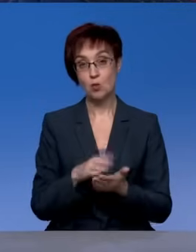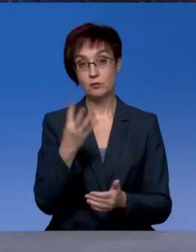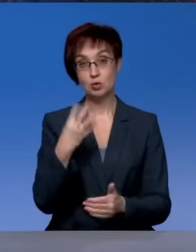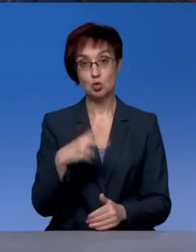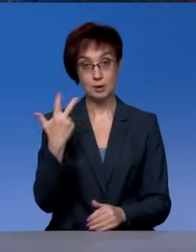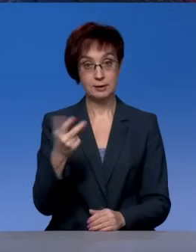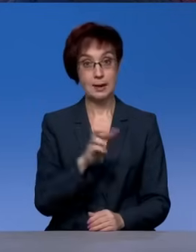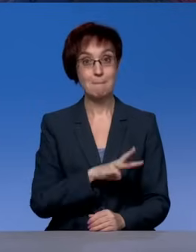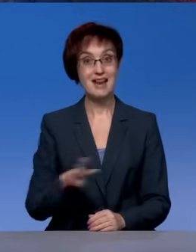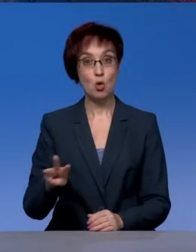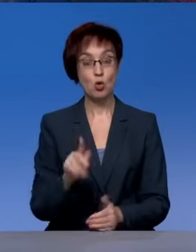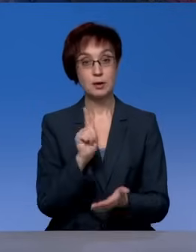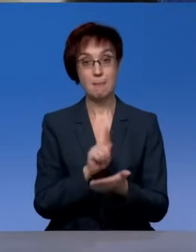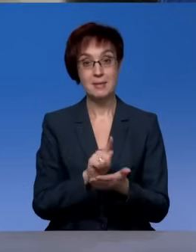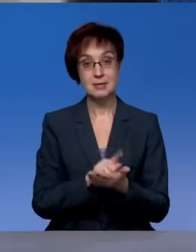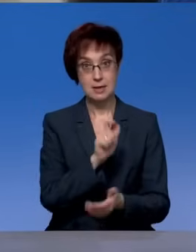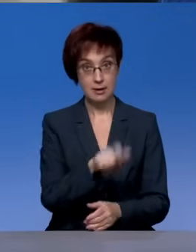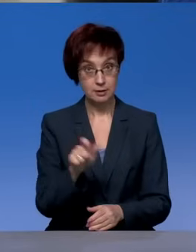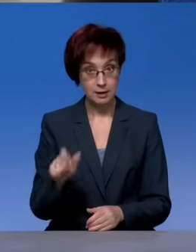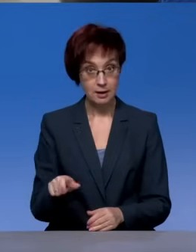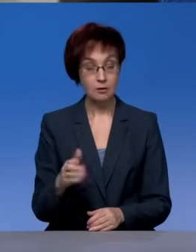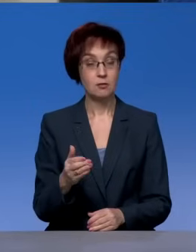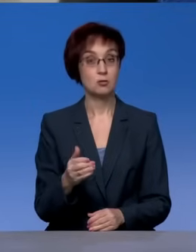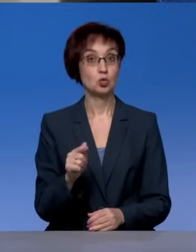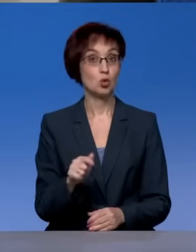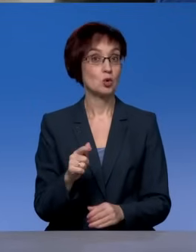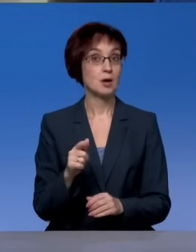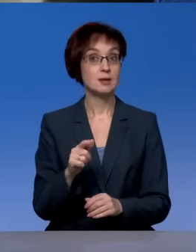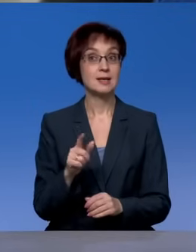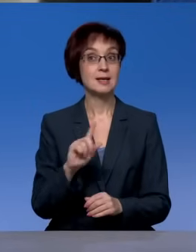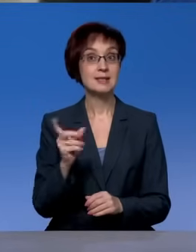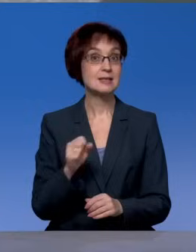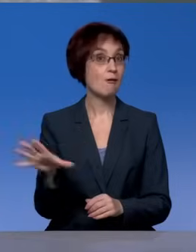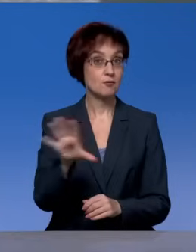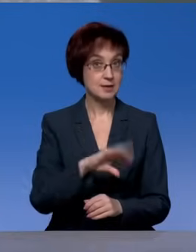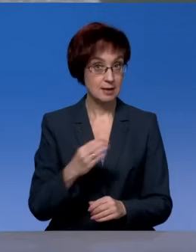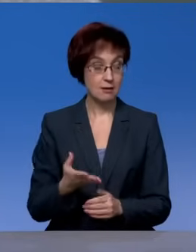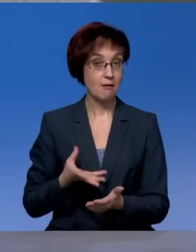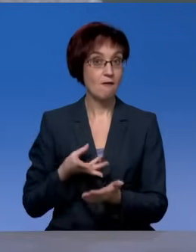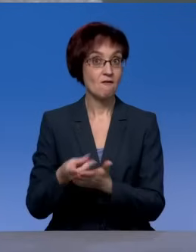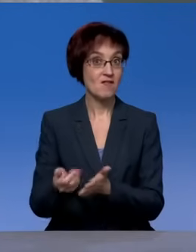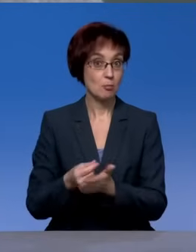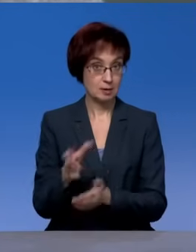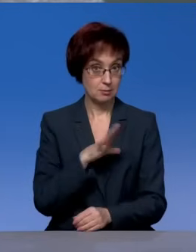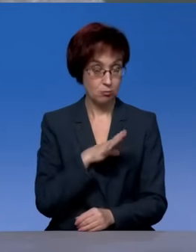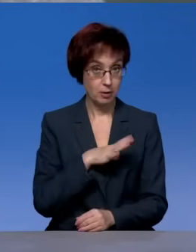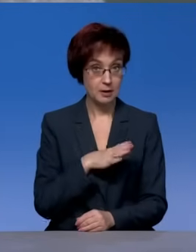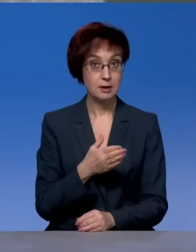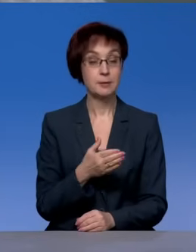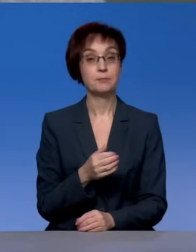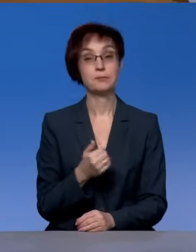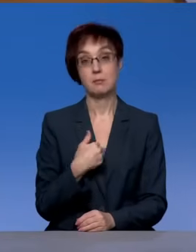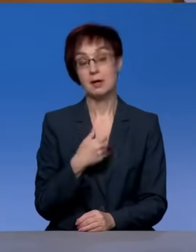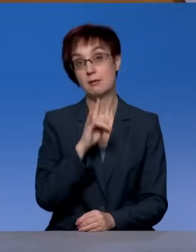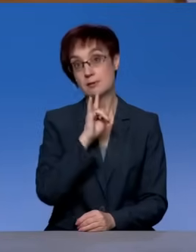все делали какие-то выплаты, делали какие-то взносы. И, соответственно, из 43 миллионов пенсионеров, мы не будем